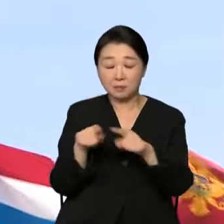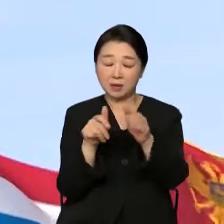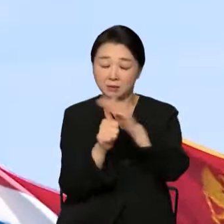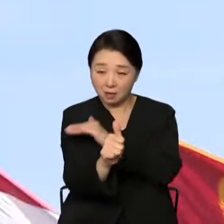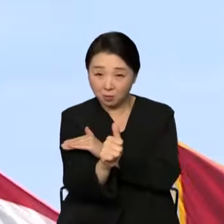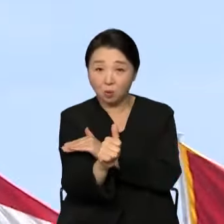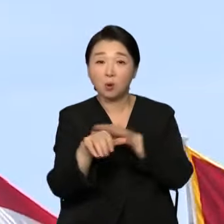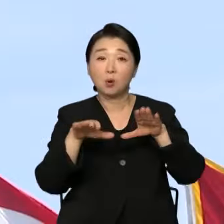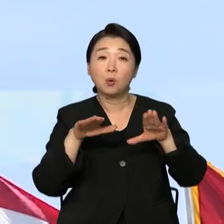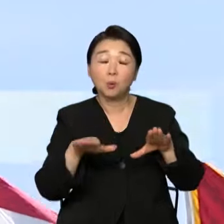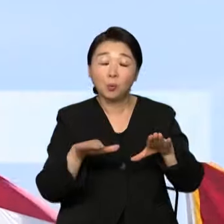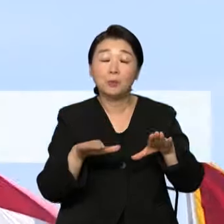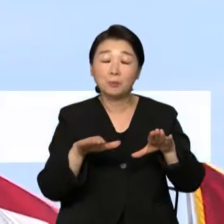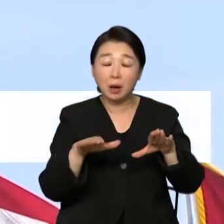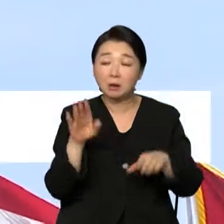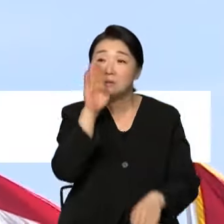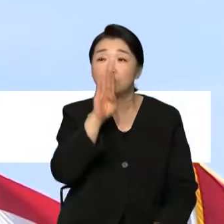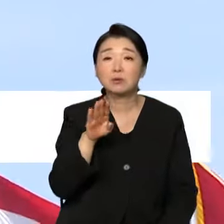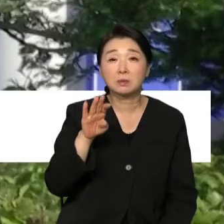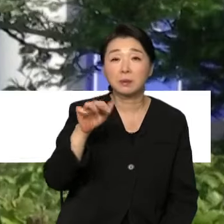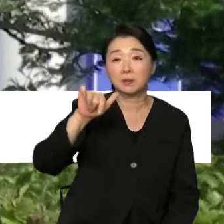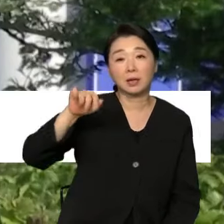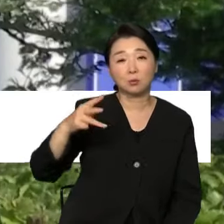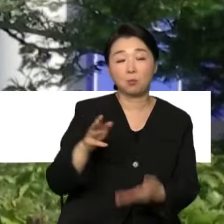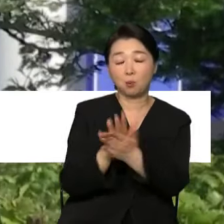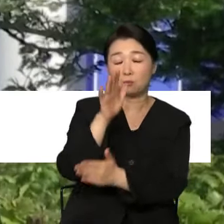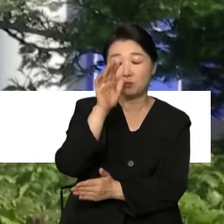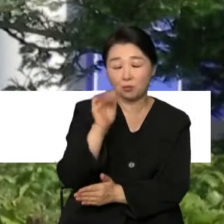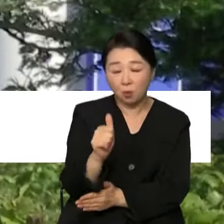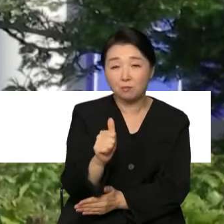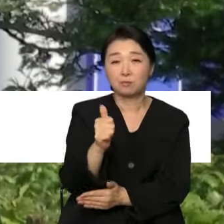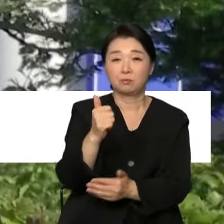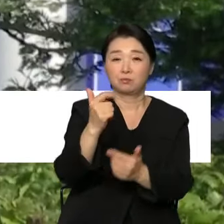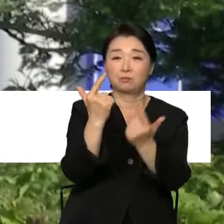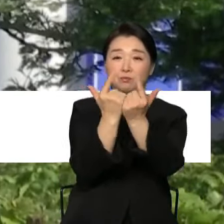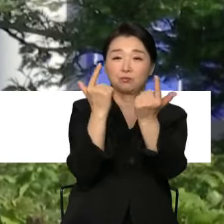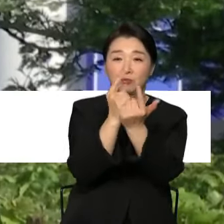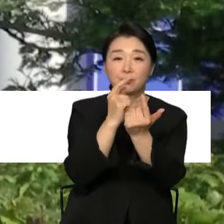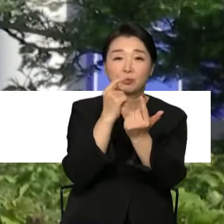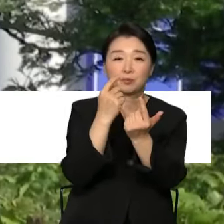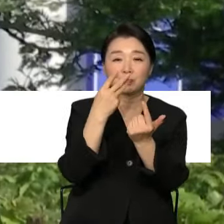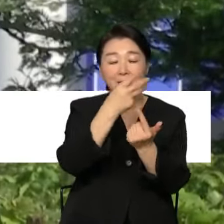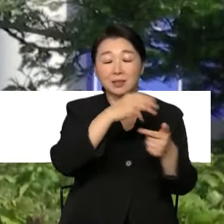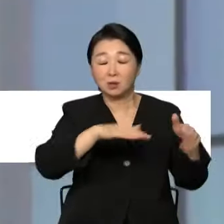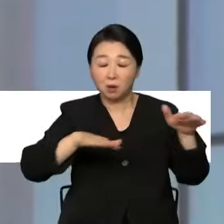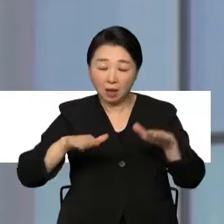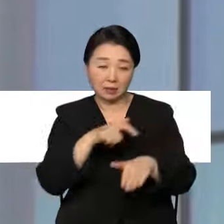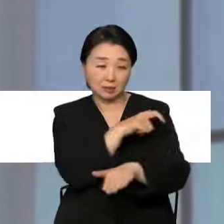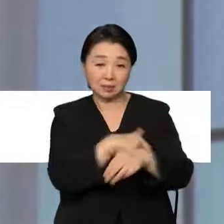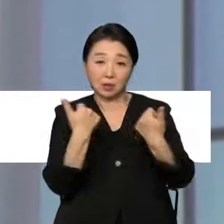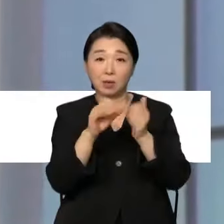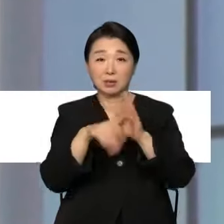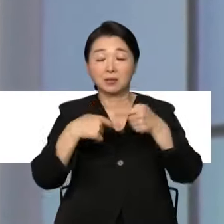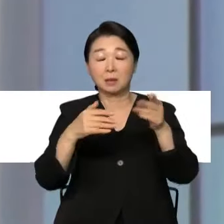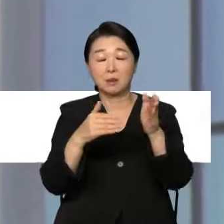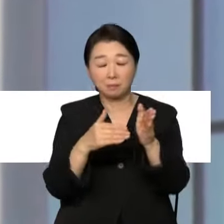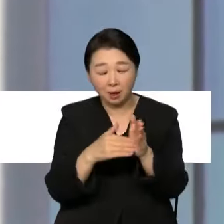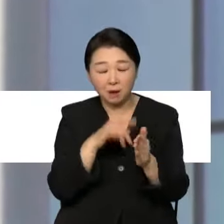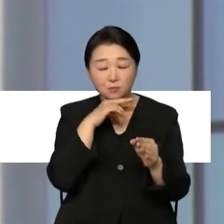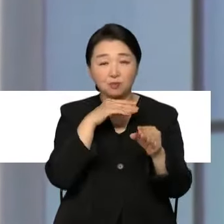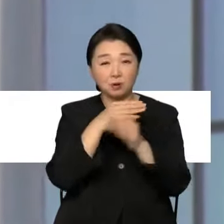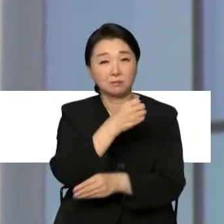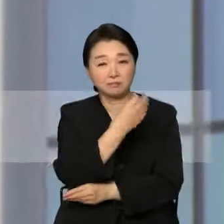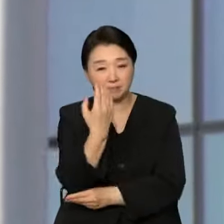오늘 벨기에 브뤼셀 나토본부에서 열리는 북대서양 이사회에 참석해 북한군 파병 동향을 브리핑할